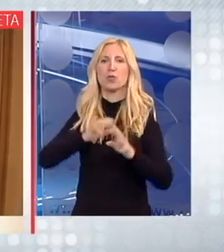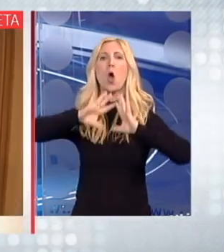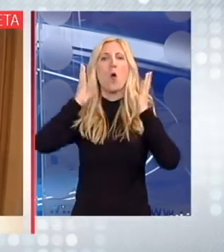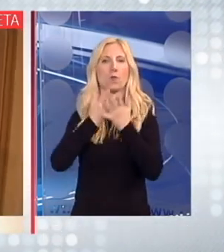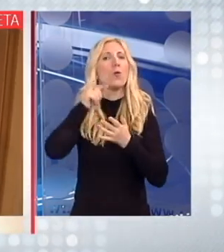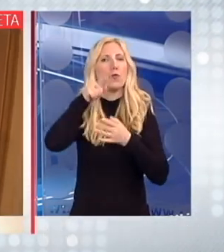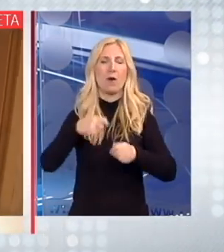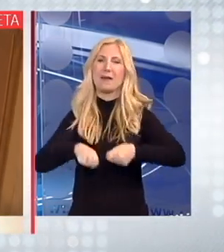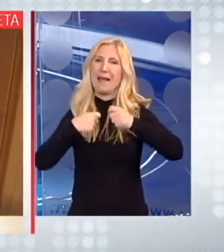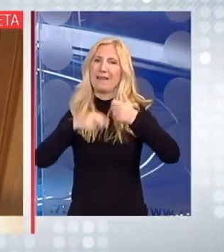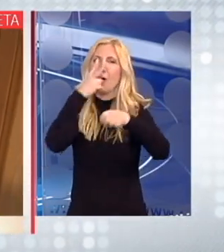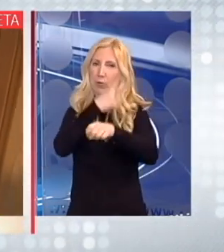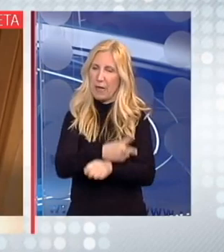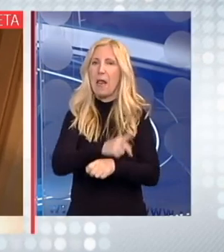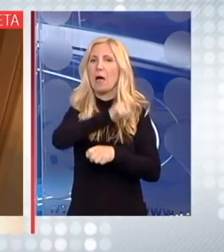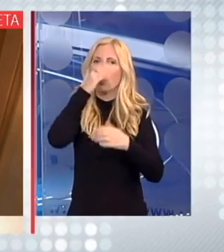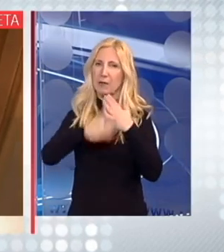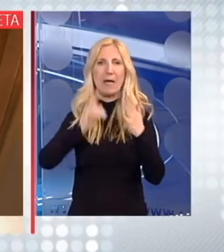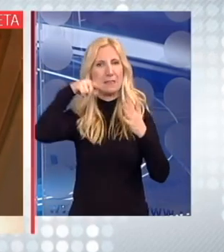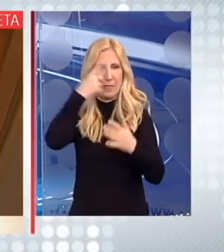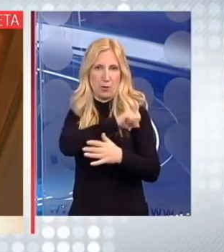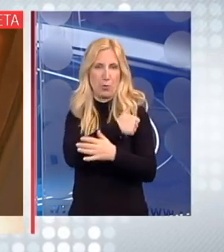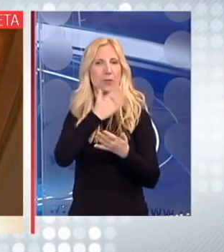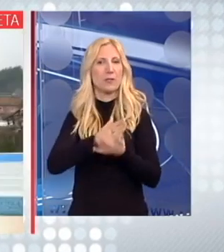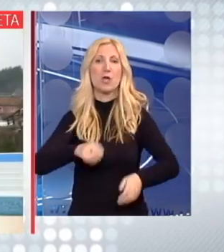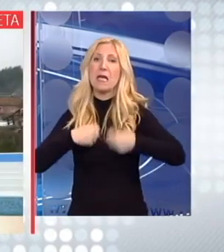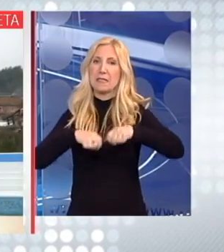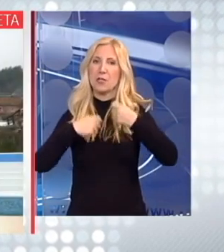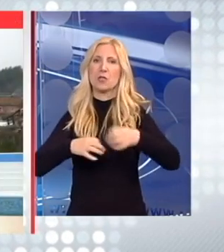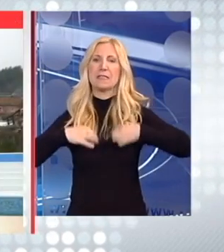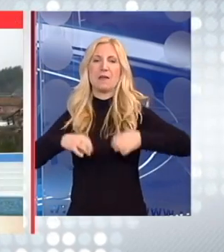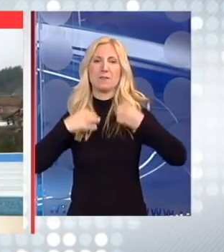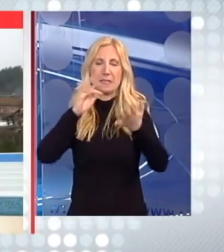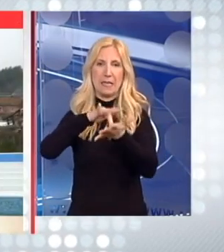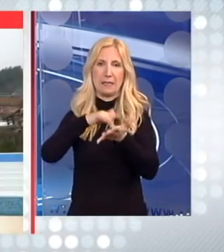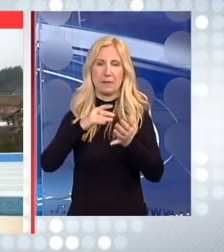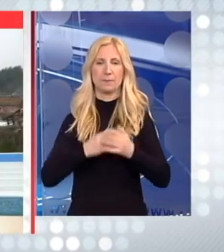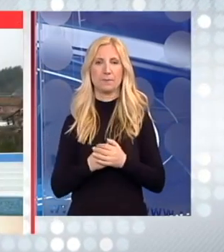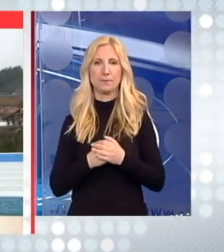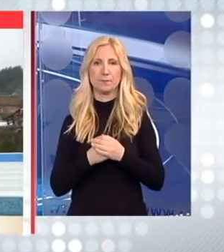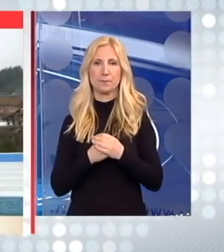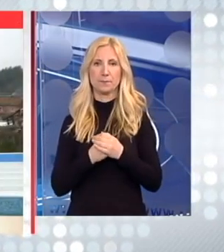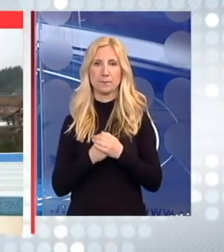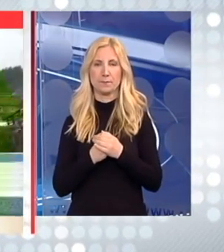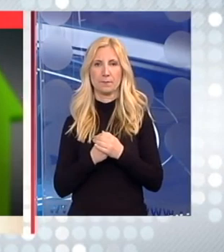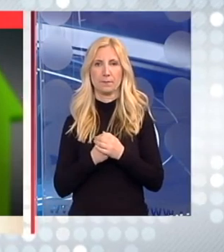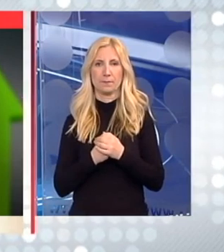u toku je gradnja hotela, a do kraja sledeće godine biće izgrađen i zdravstveni centar.